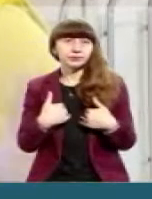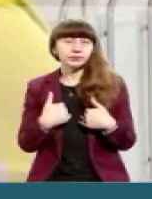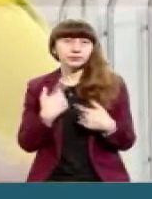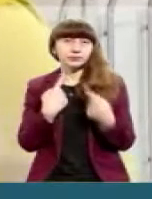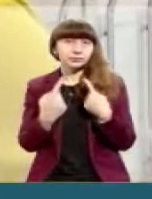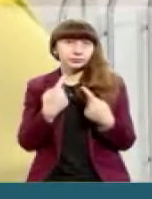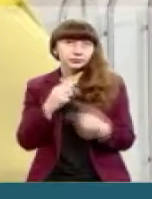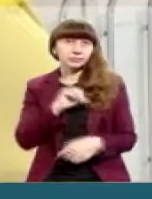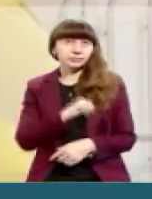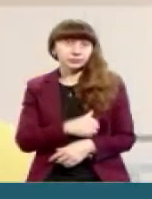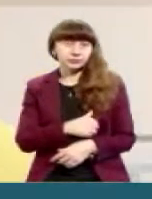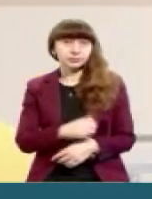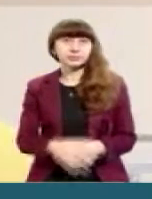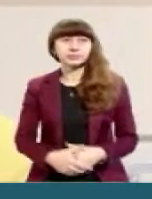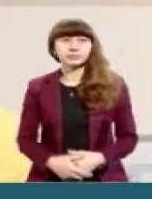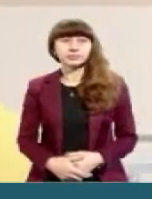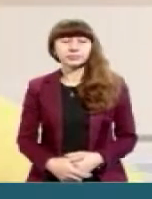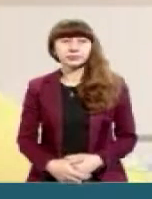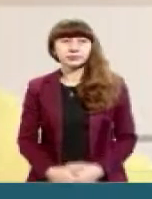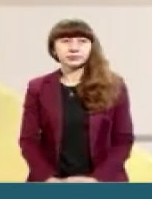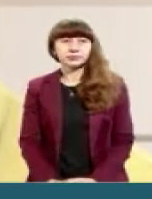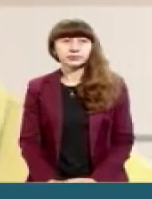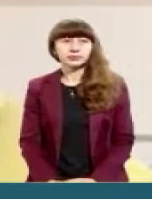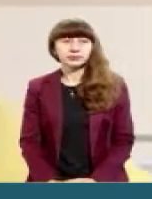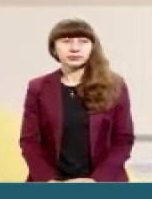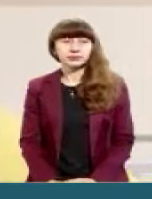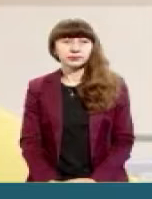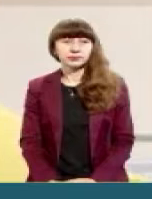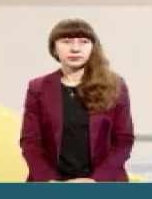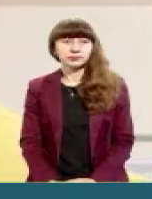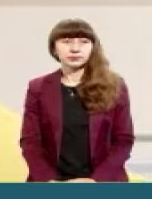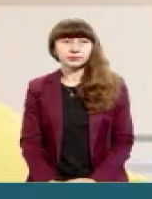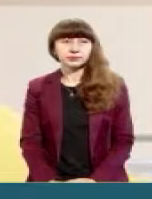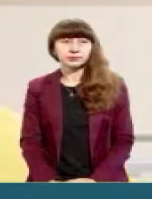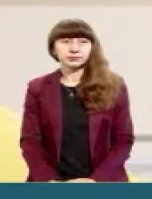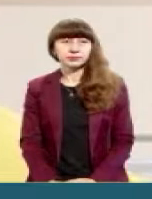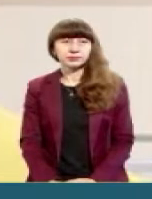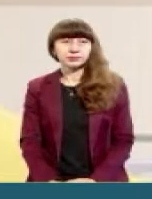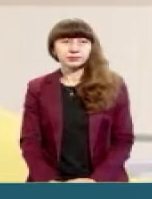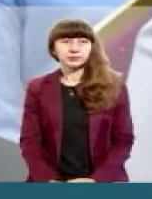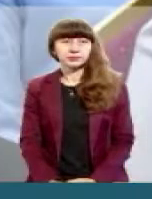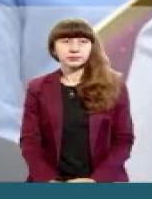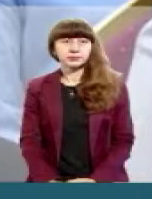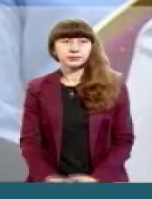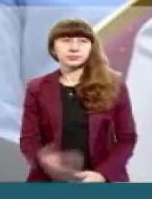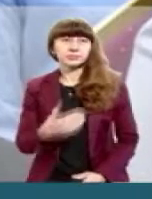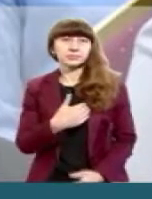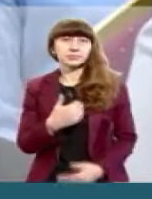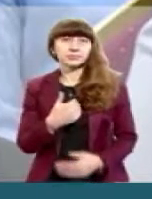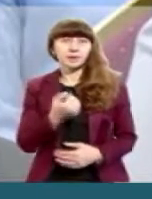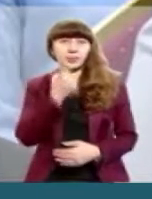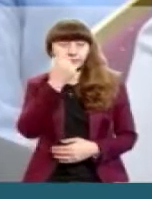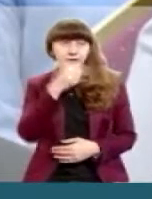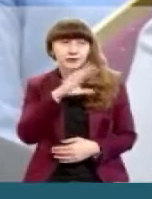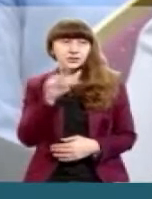алмақпын. Осындай теңдессіз ақпаратпен бөліскен жандарға барша студенттер мен жастар қауымы атынан алғыс білдіргім келеді. Қазіргі таңда нұрлы